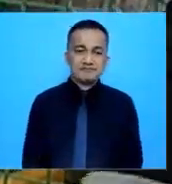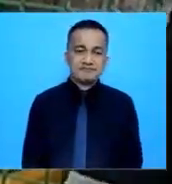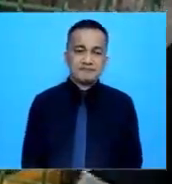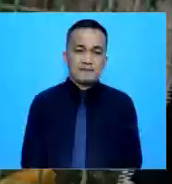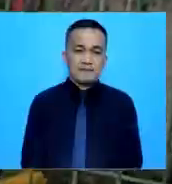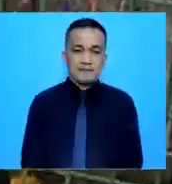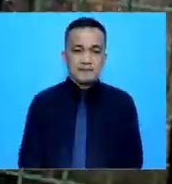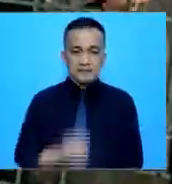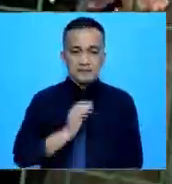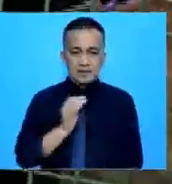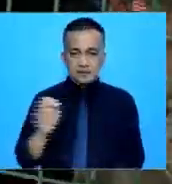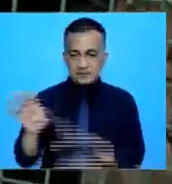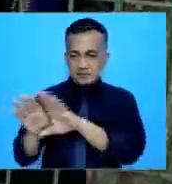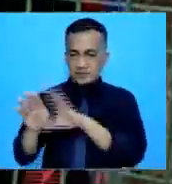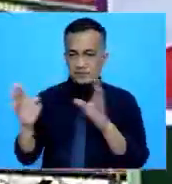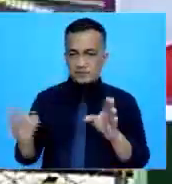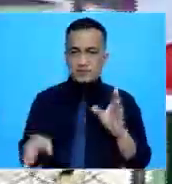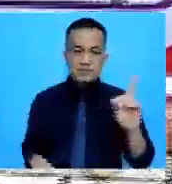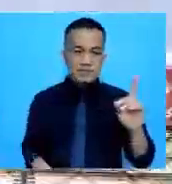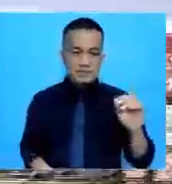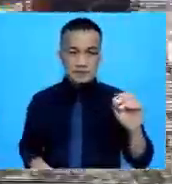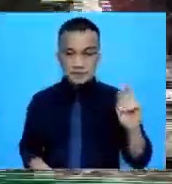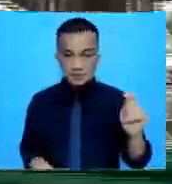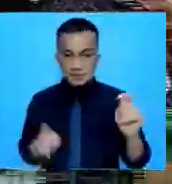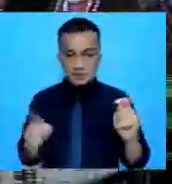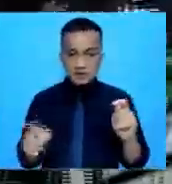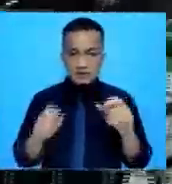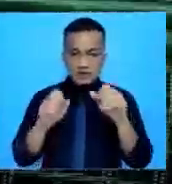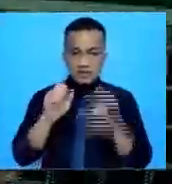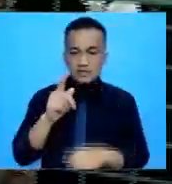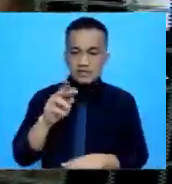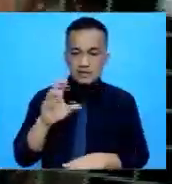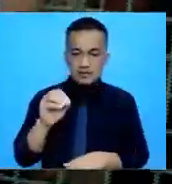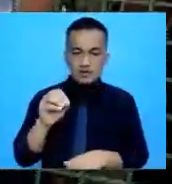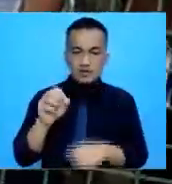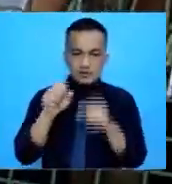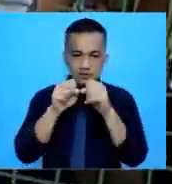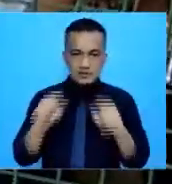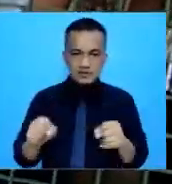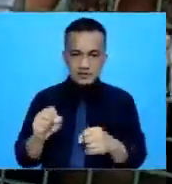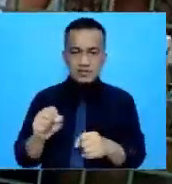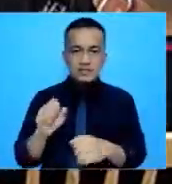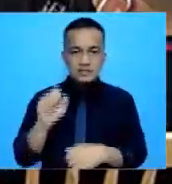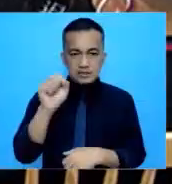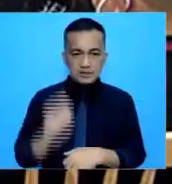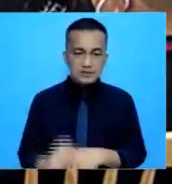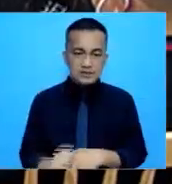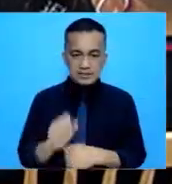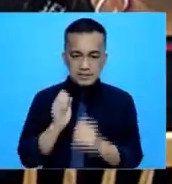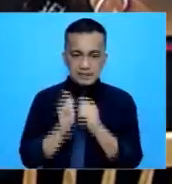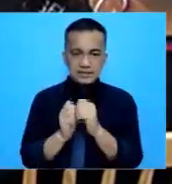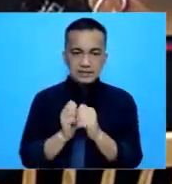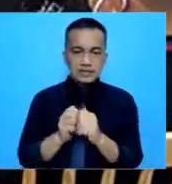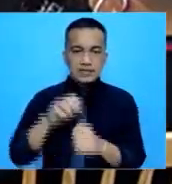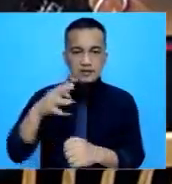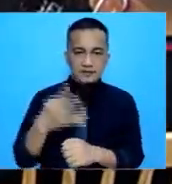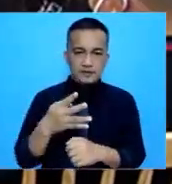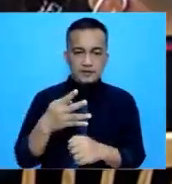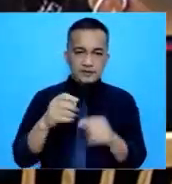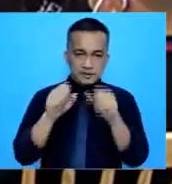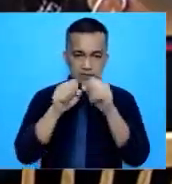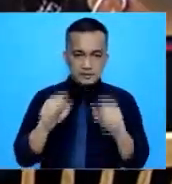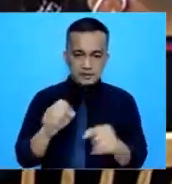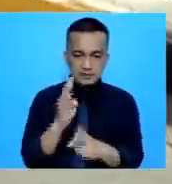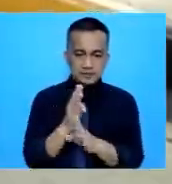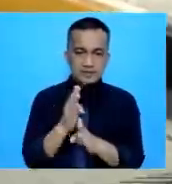Formal nang binuksan ng Department of Transportation ang tramo station sa southbound lane ng EDSA Busway. Ito na ang ika-apat na istasyon ng EDSA Busway na